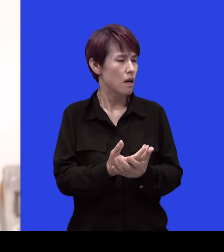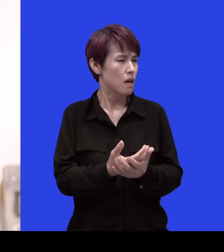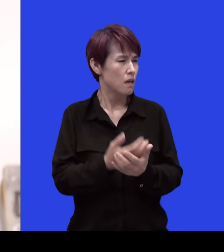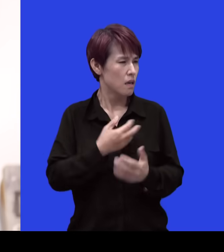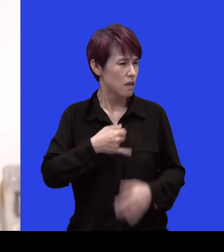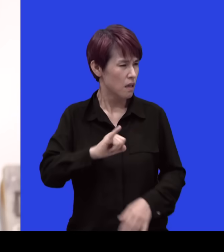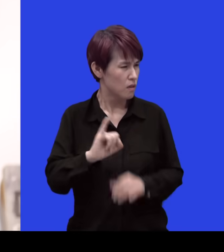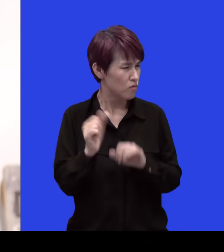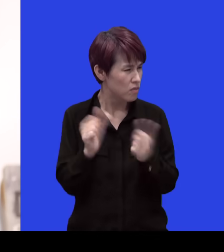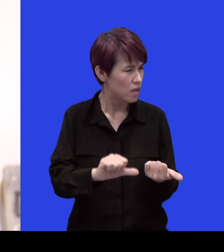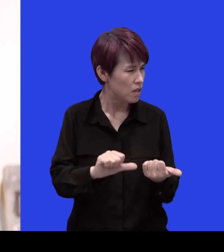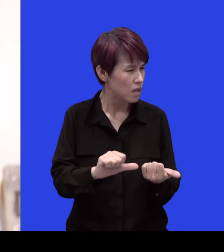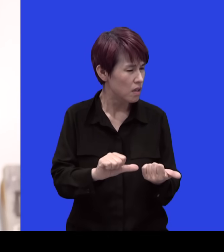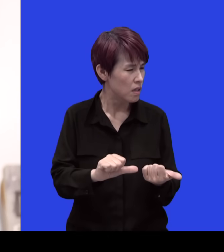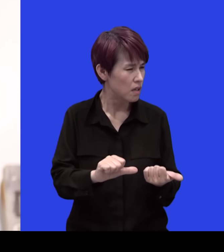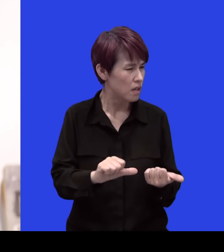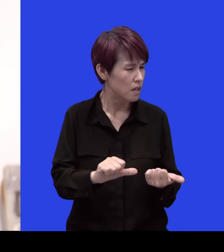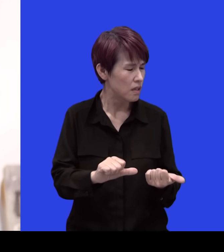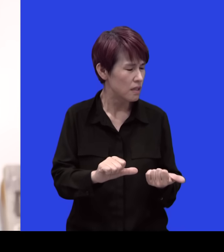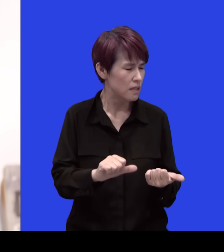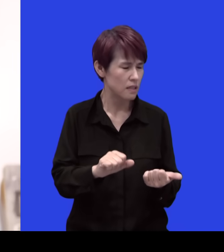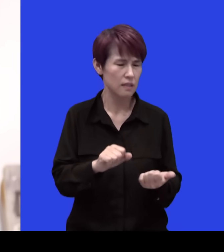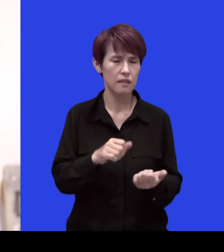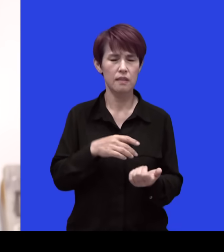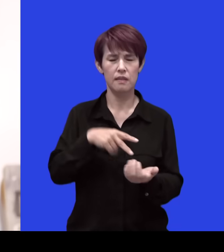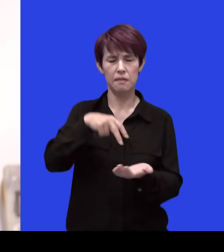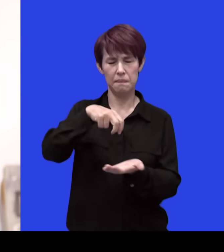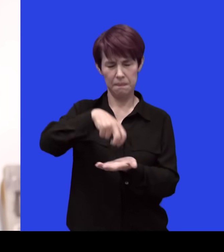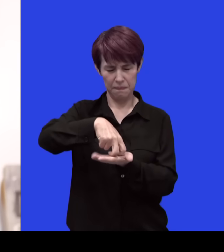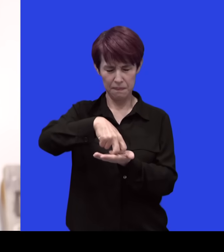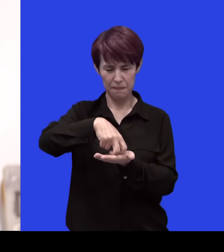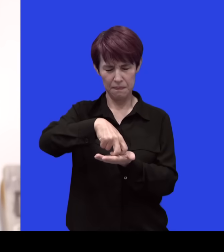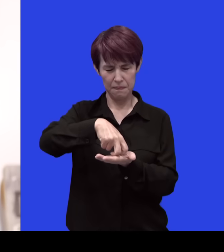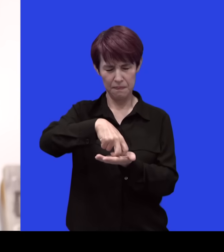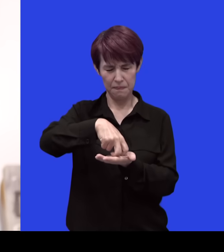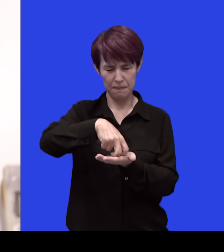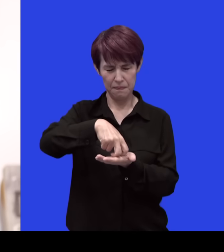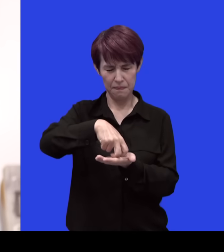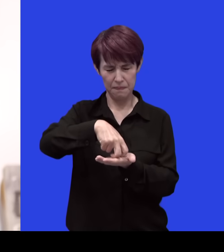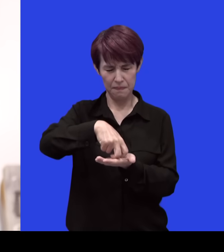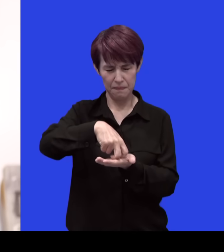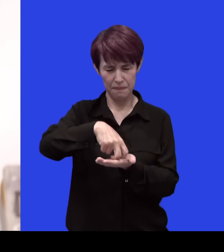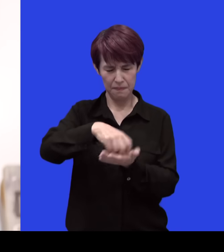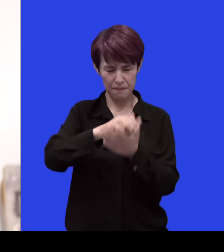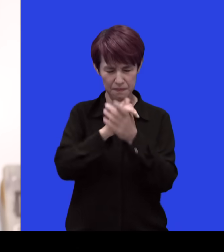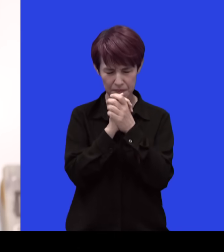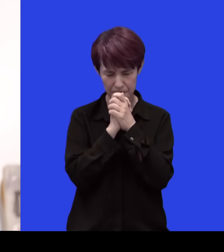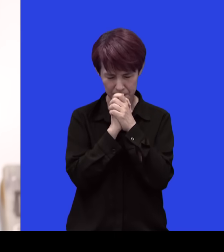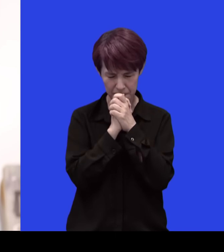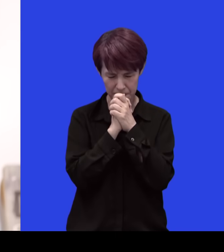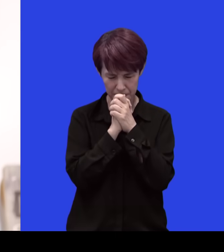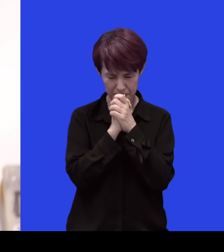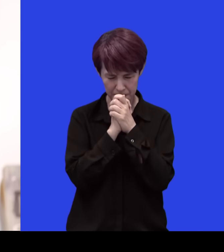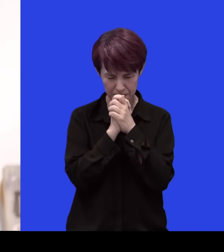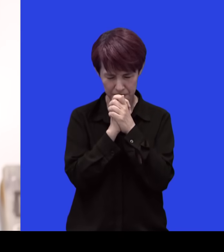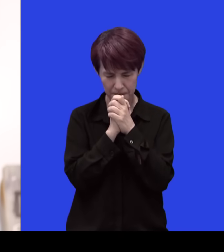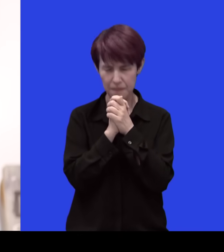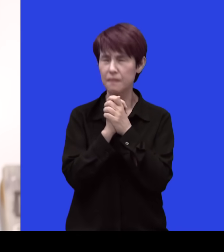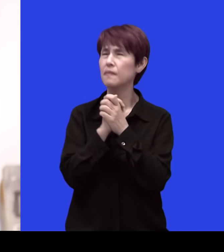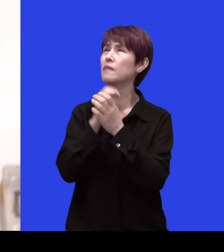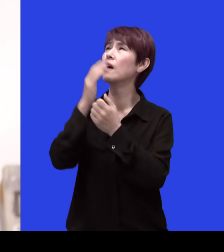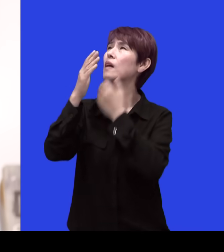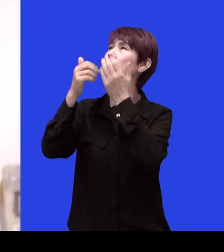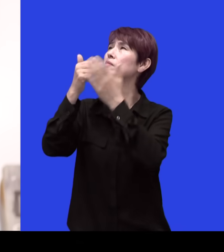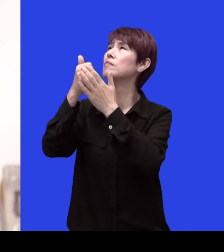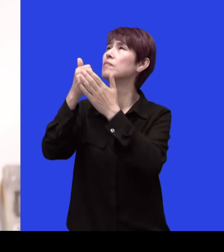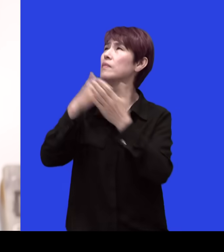죽었구나. 그 자리에서 무릎 꿇었어요. 그리고 제가 그때 기도한 기도가 하나님 우리